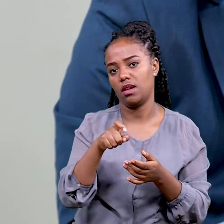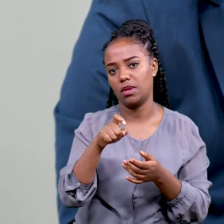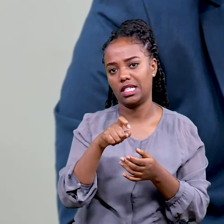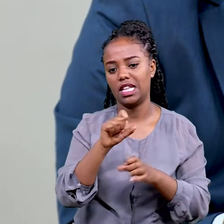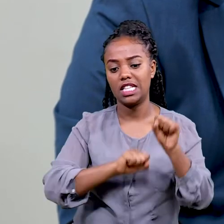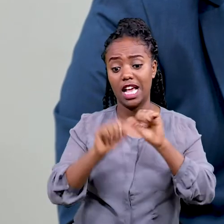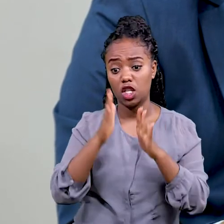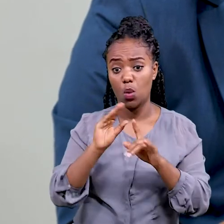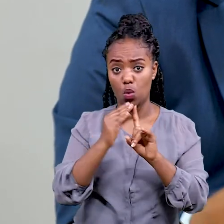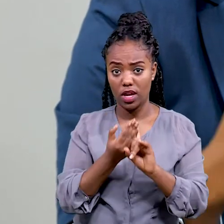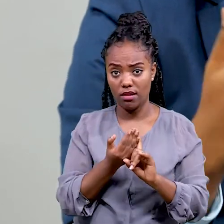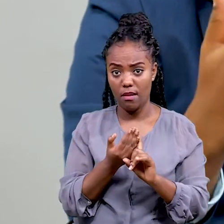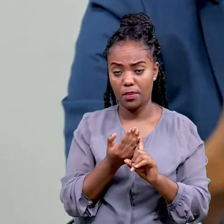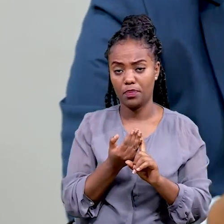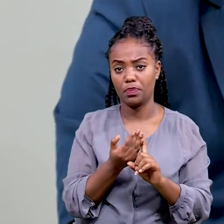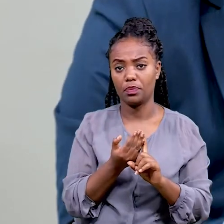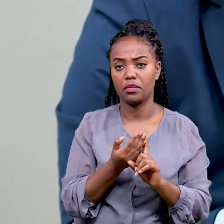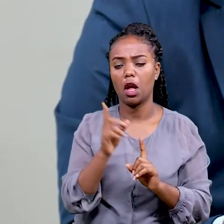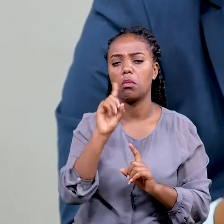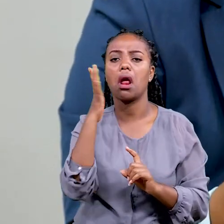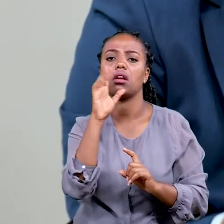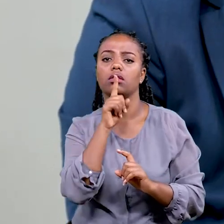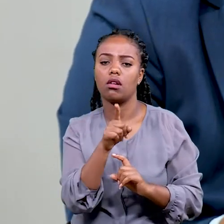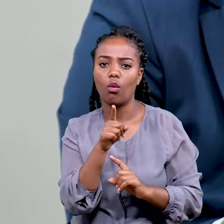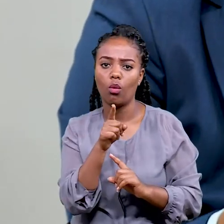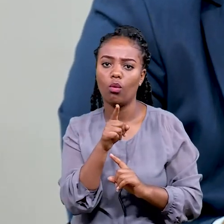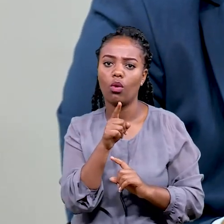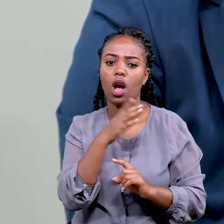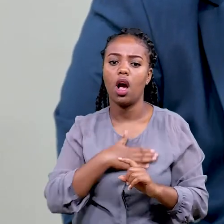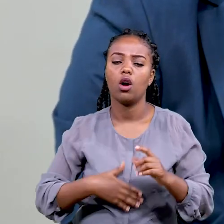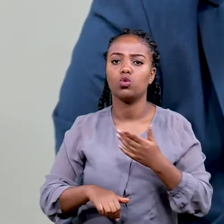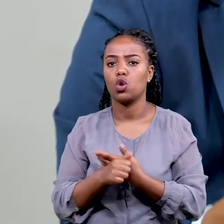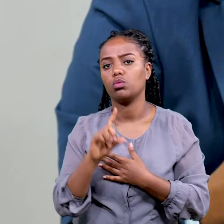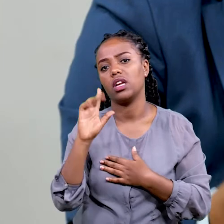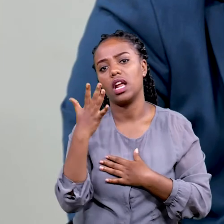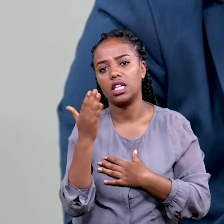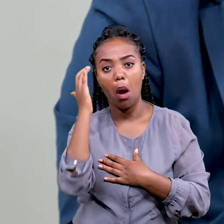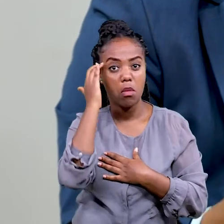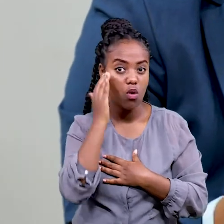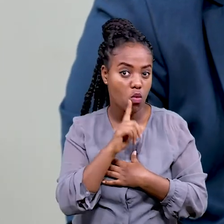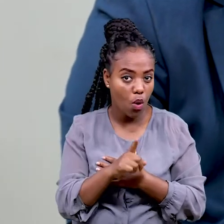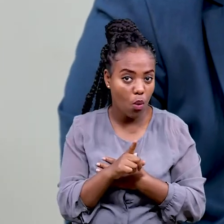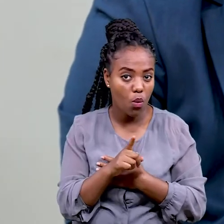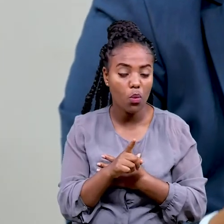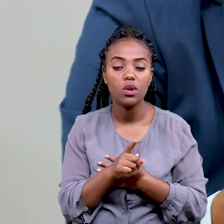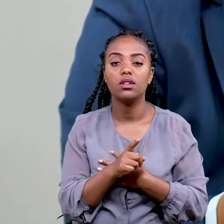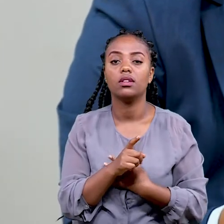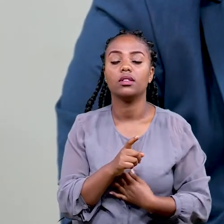አለበት። በሳይንቲፊክ በሆነ ሁኔታ ምን አይነት ነው የአካል ጉዳቱ፣ አእምሮ ነው